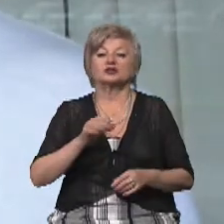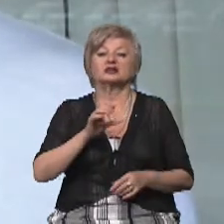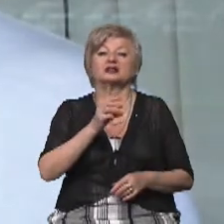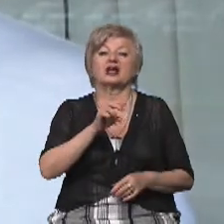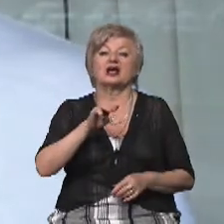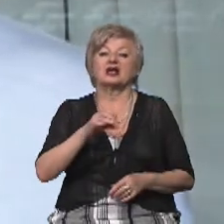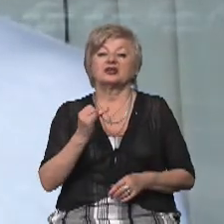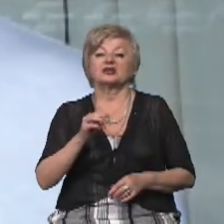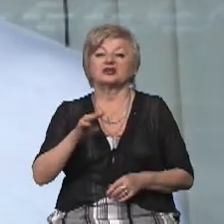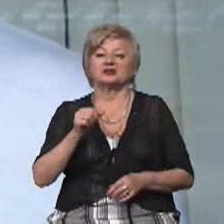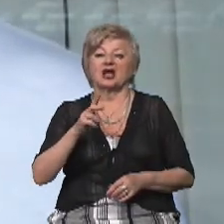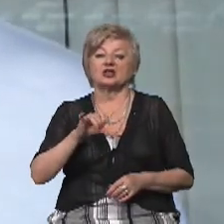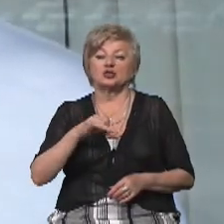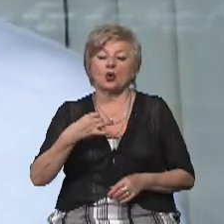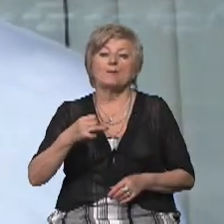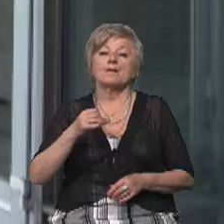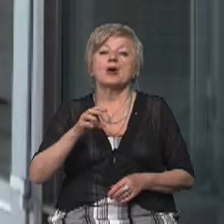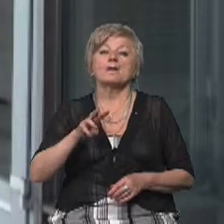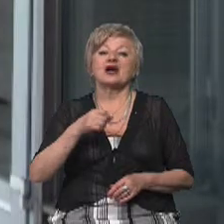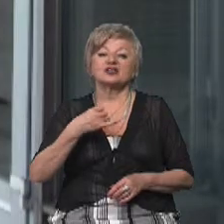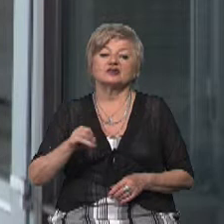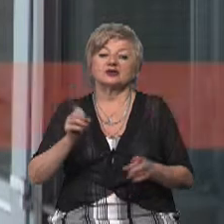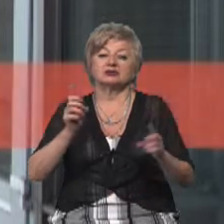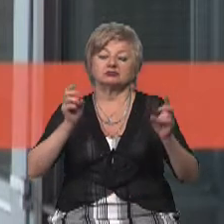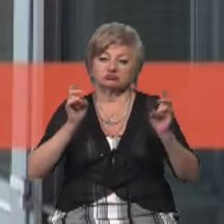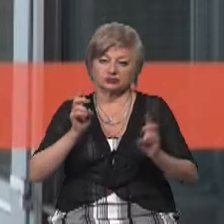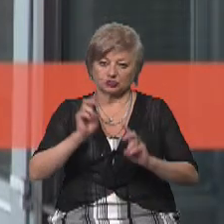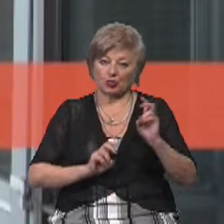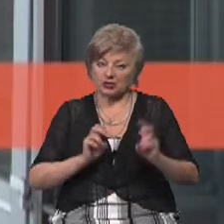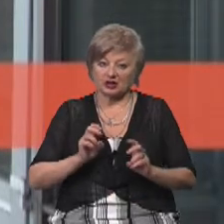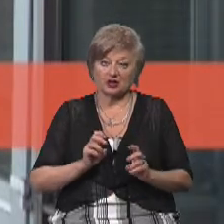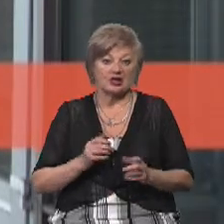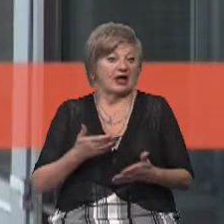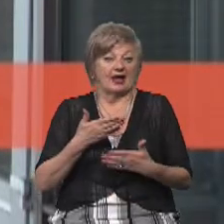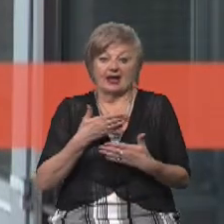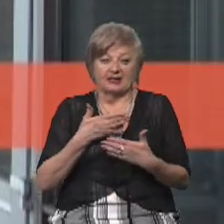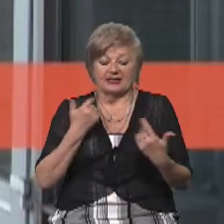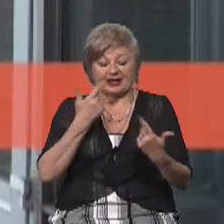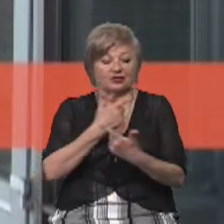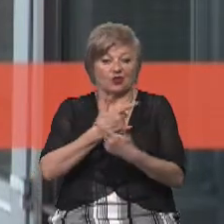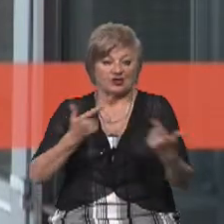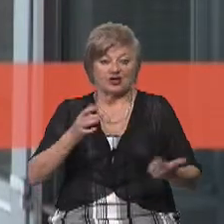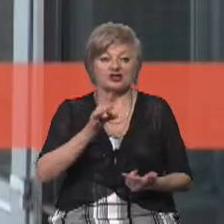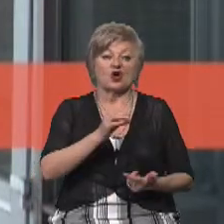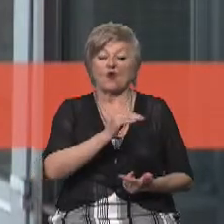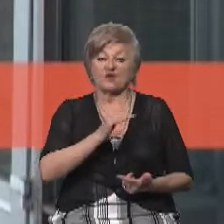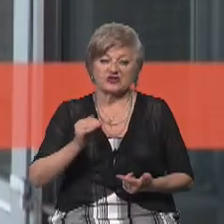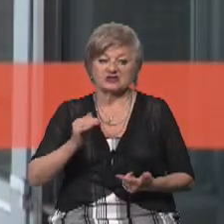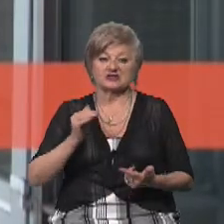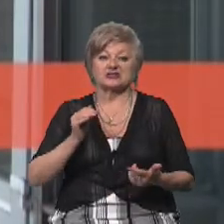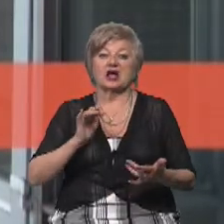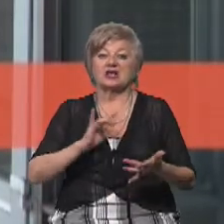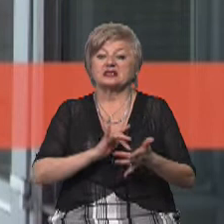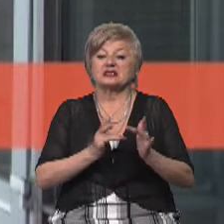комбінаті, які відбулися 28 липня. Реально від того, що немає інформації на офіційних сайтах ні ОДА,